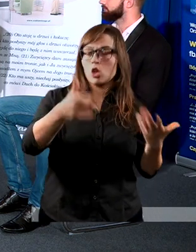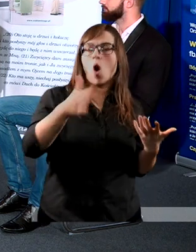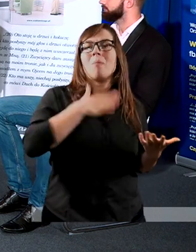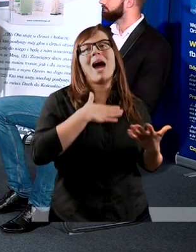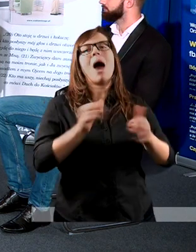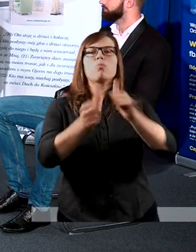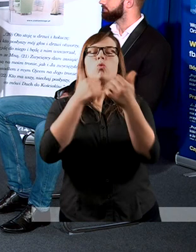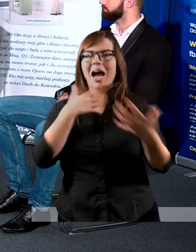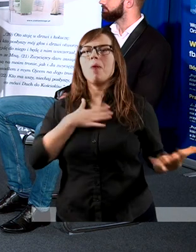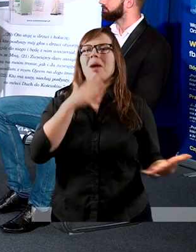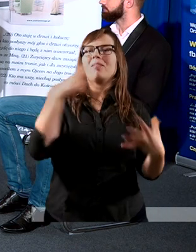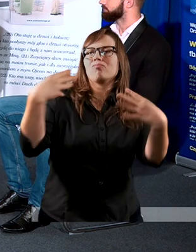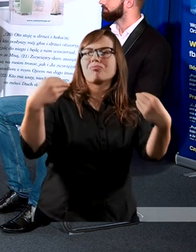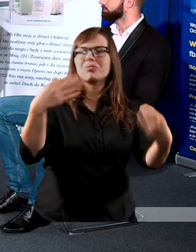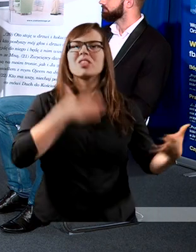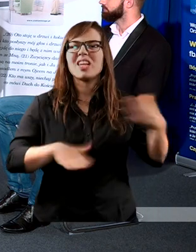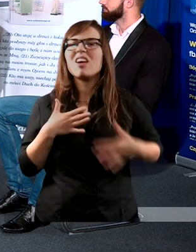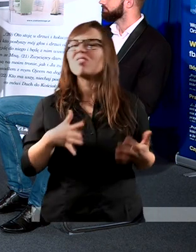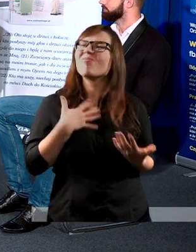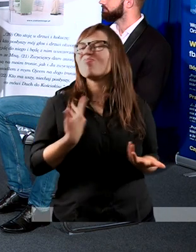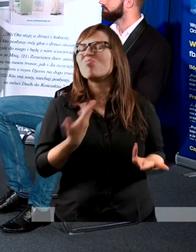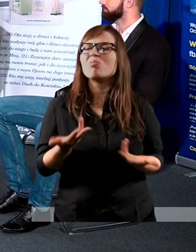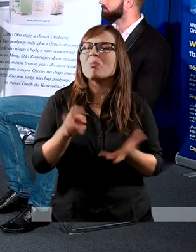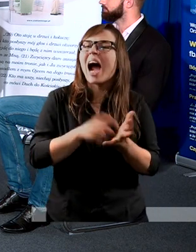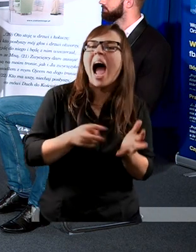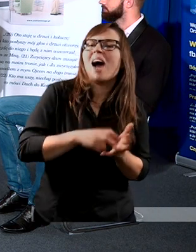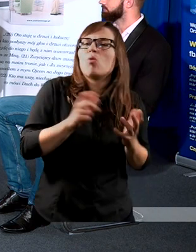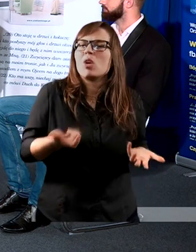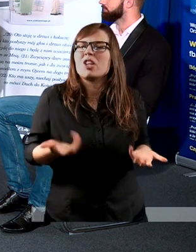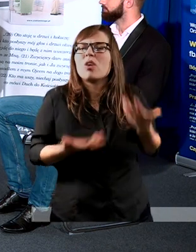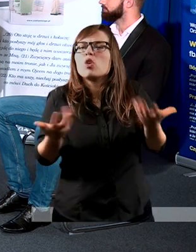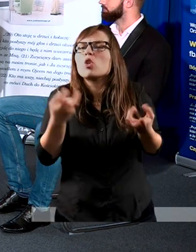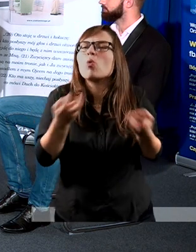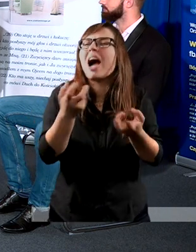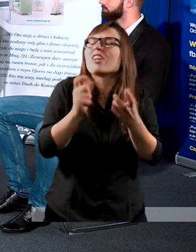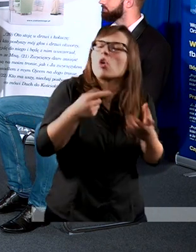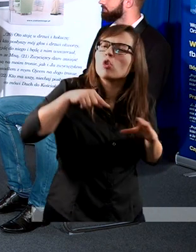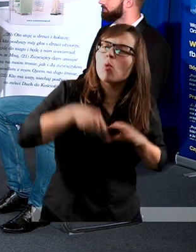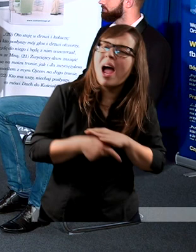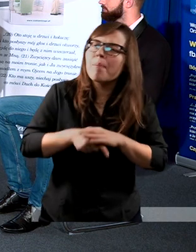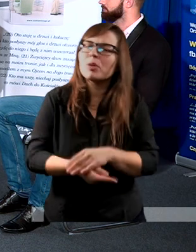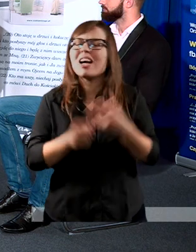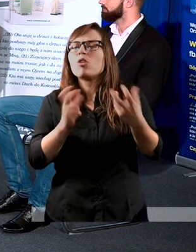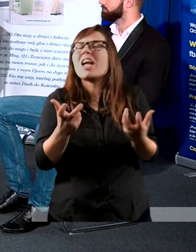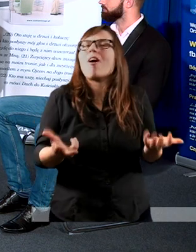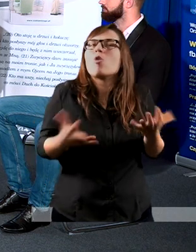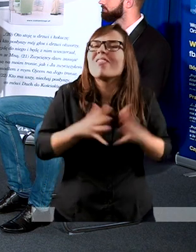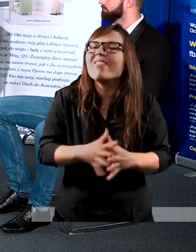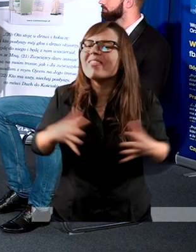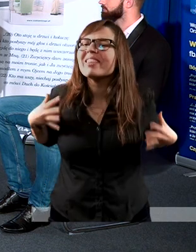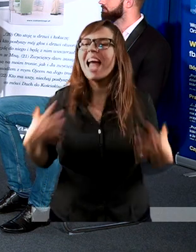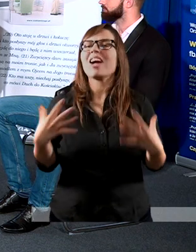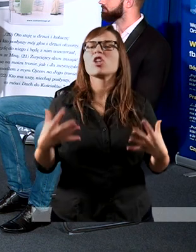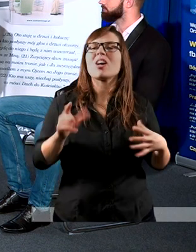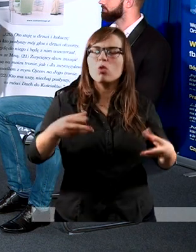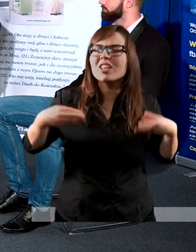to będę szczęśliwy i to miałem i nie byłem szczęśliwy. I zacząłem szukać właśnie czegoś głębszego, czegoś większego niż